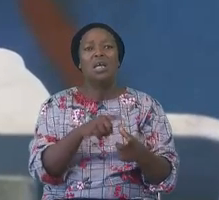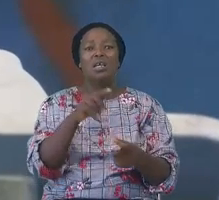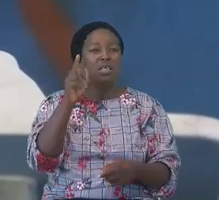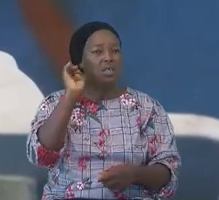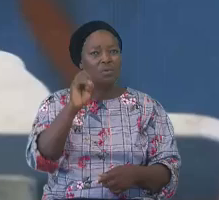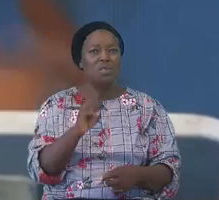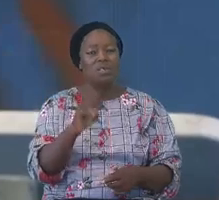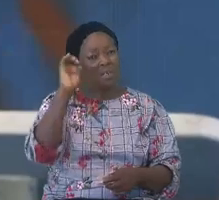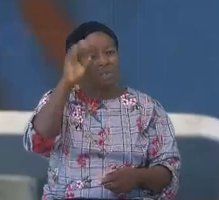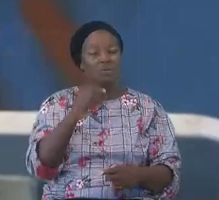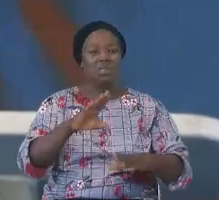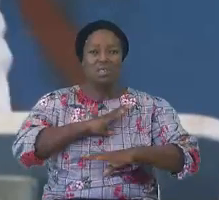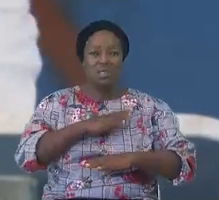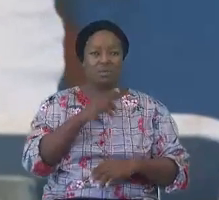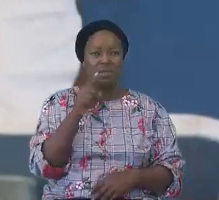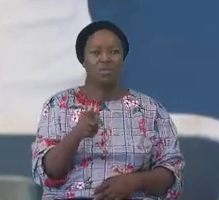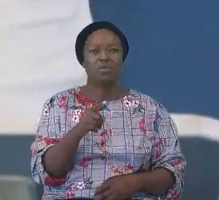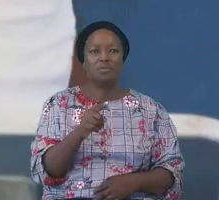soif.